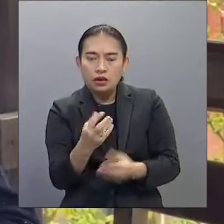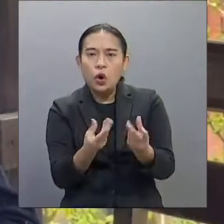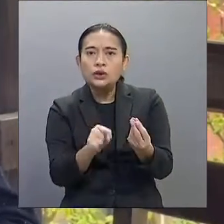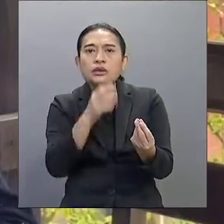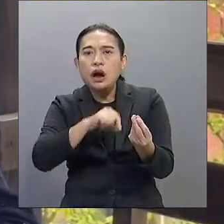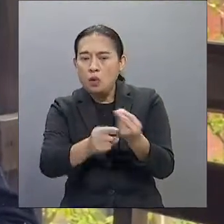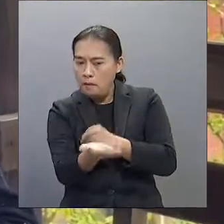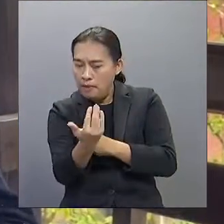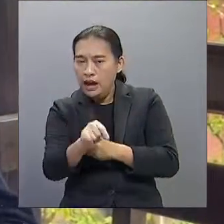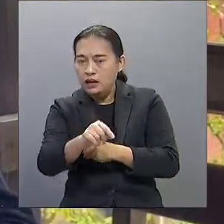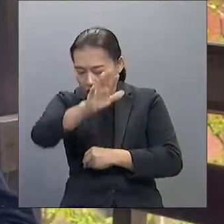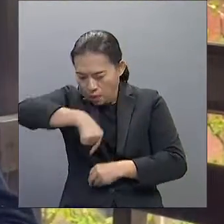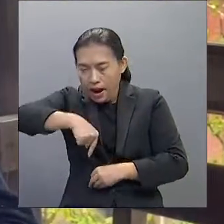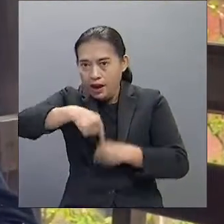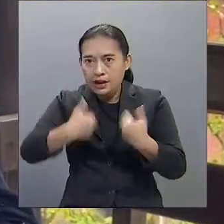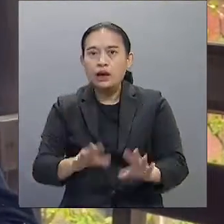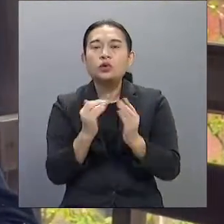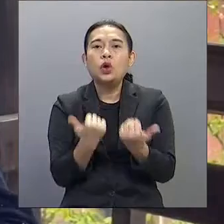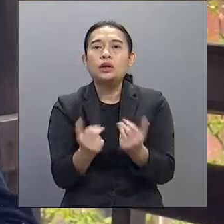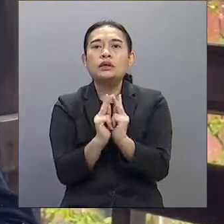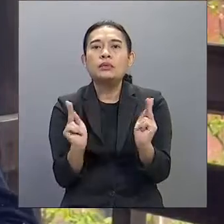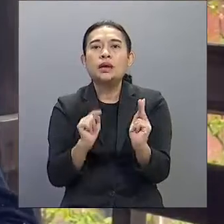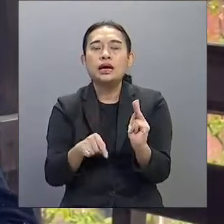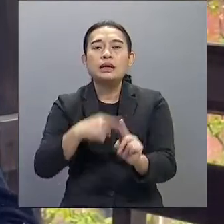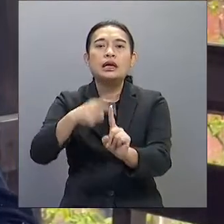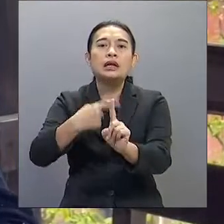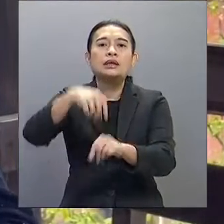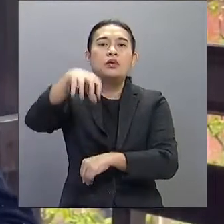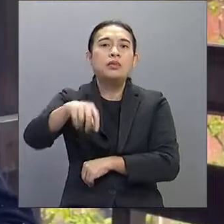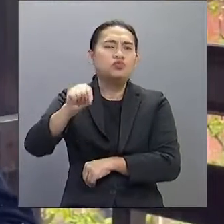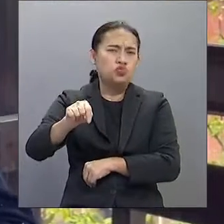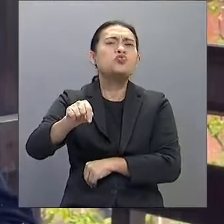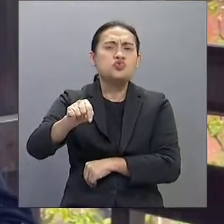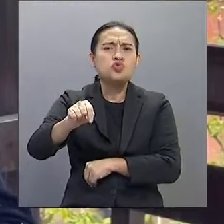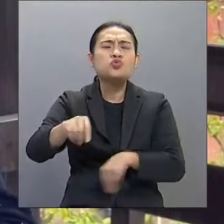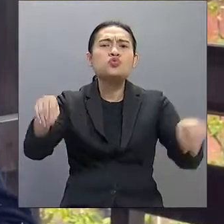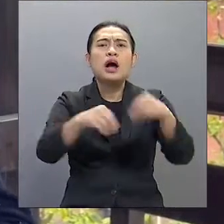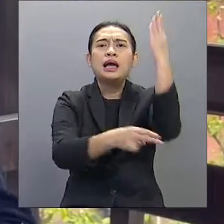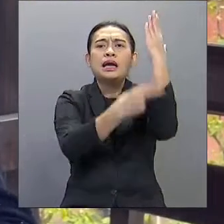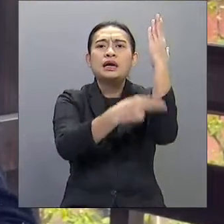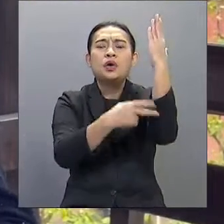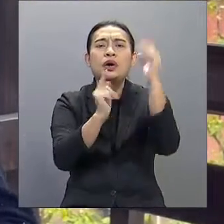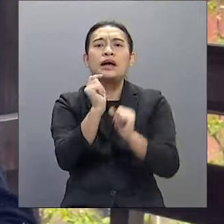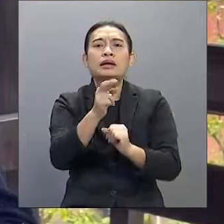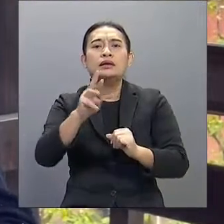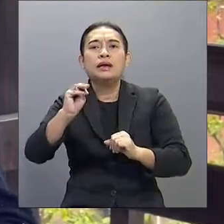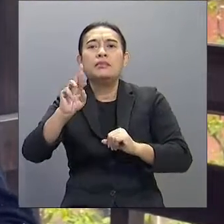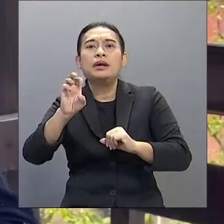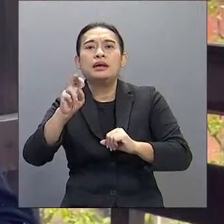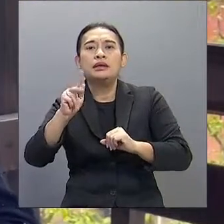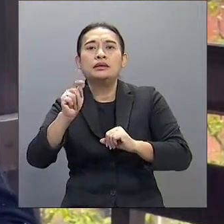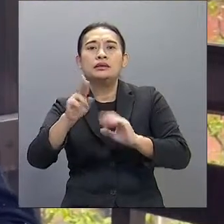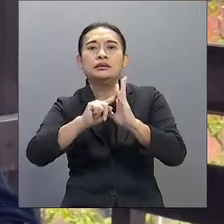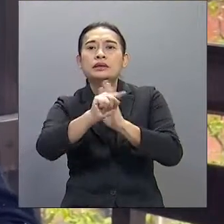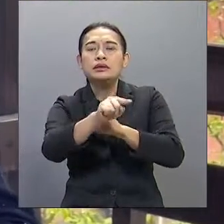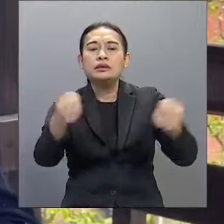่า ซึตอนนี้รางกณะกรรมการได้ไปเช่าสำหกงานใกกลกลับโงแรมธรรดตนา ในกลอบ